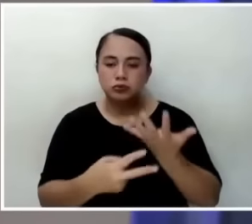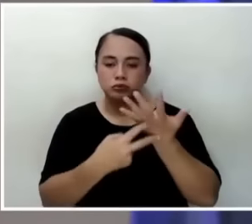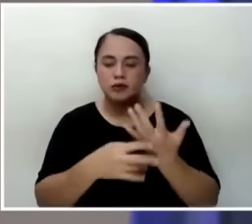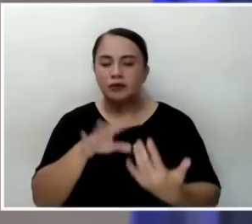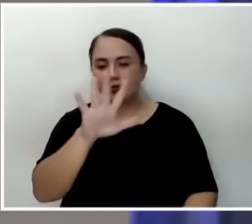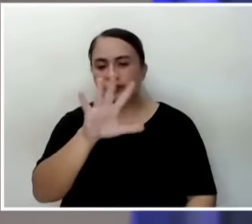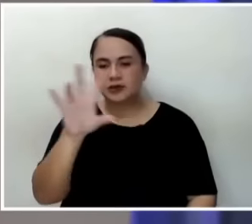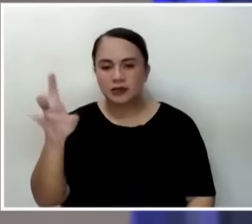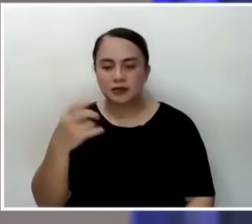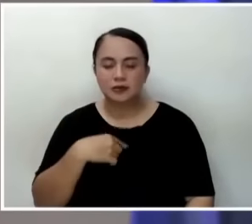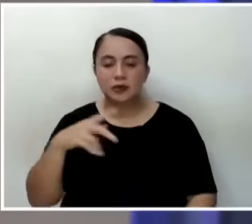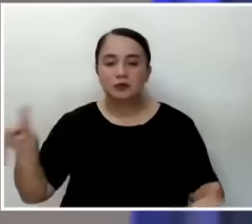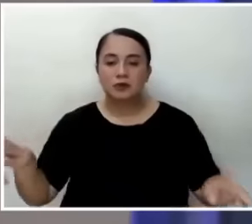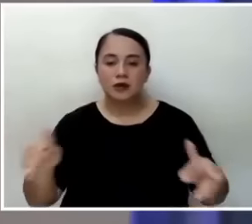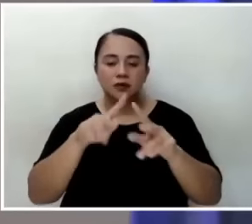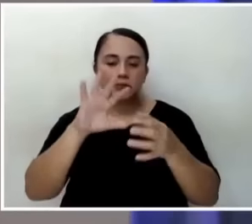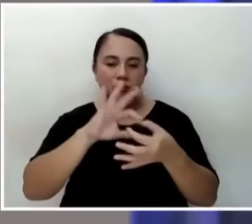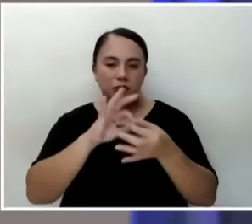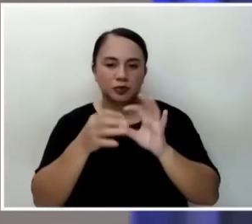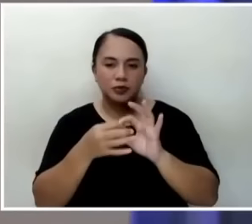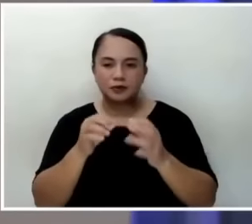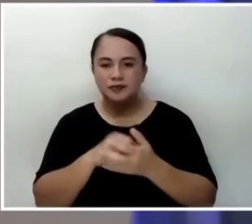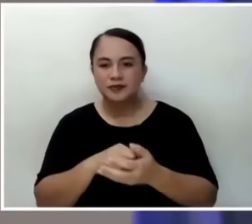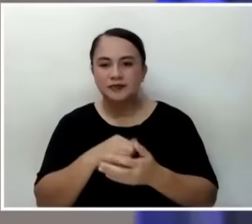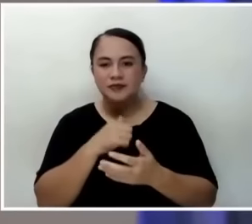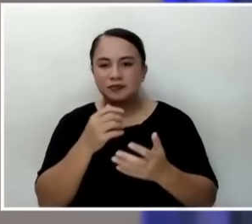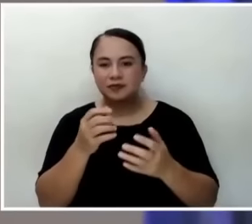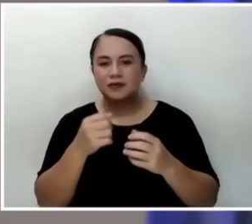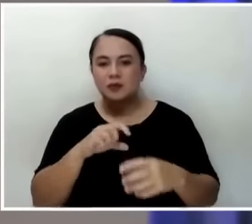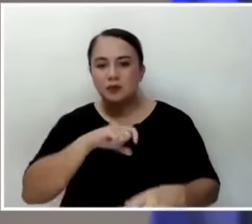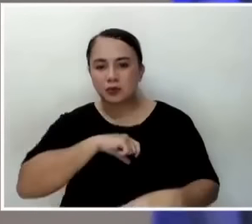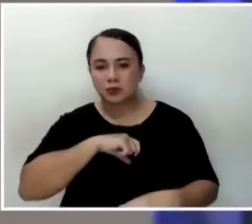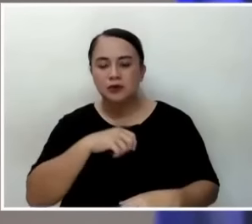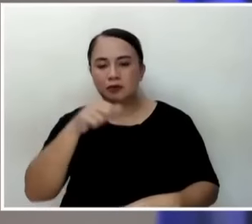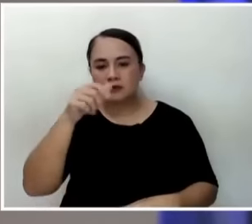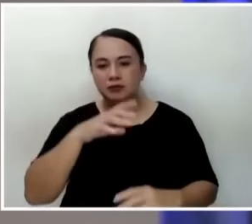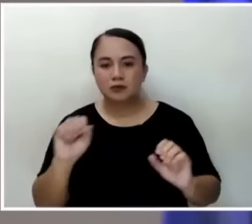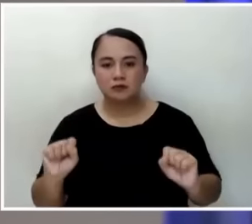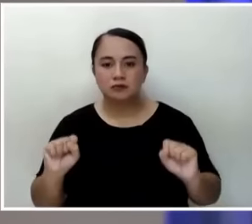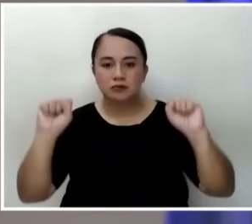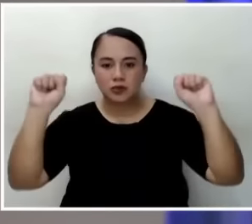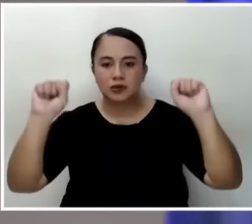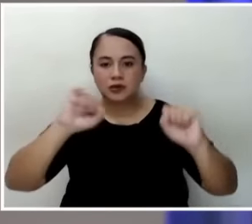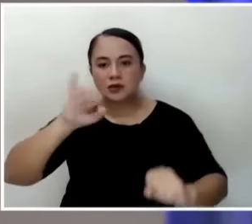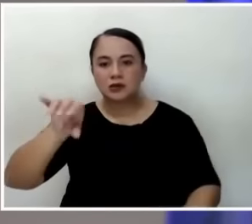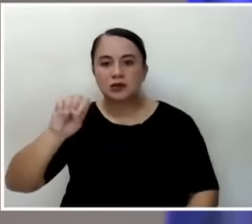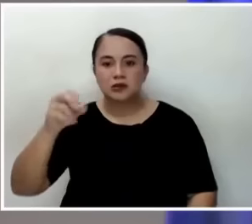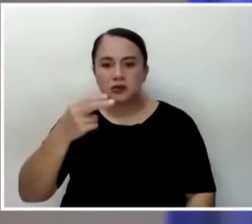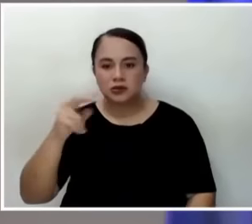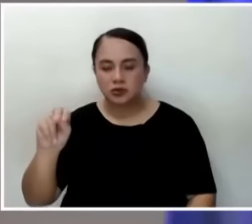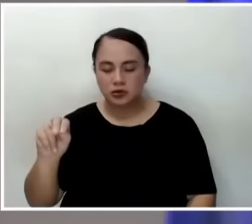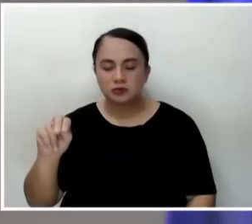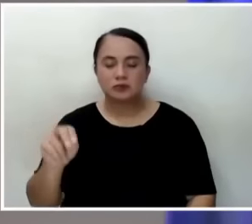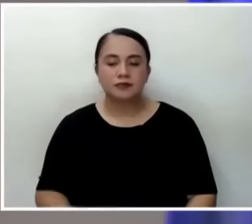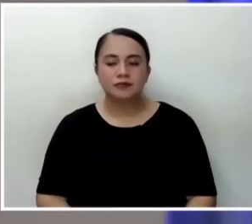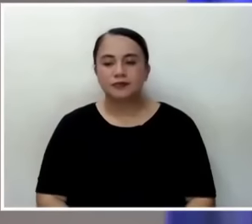Paris Olympics. Bigo namang makakuha ng medalya sa men's weightlifting si John Ceniza.